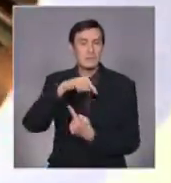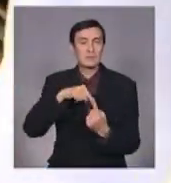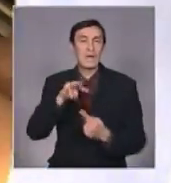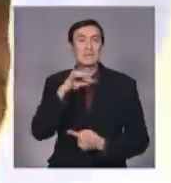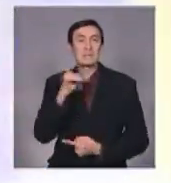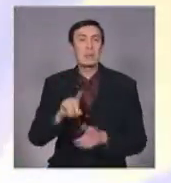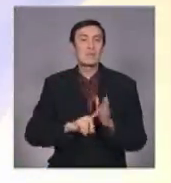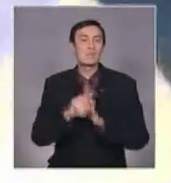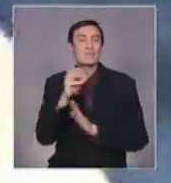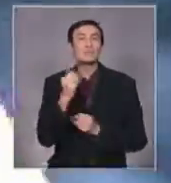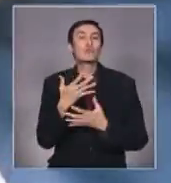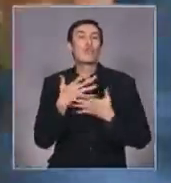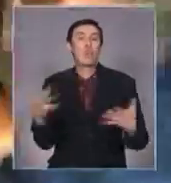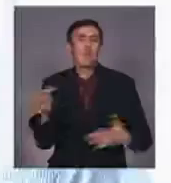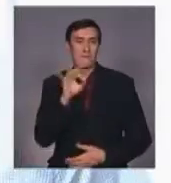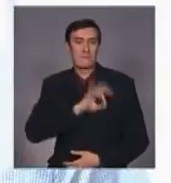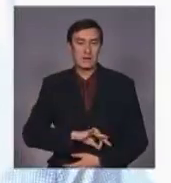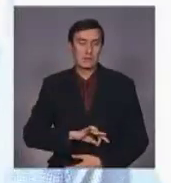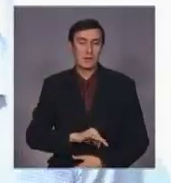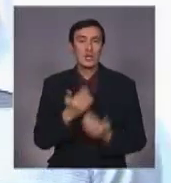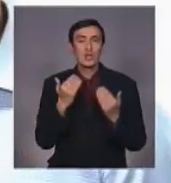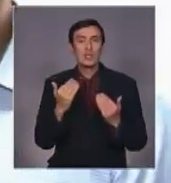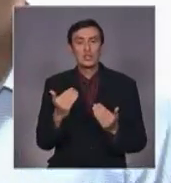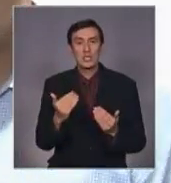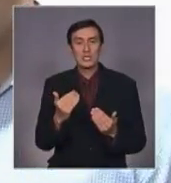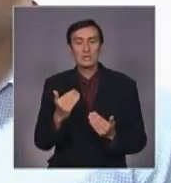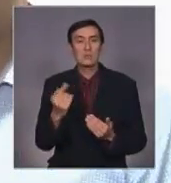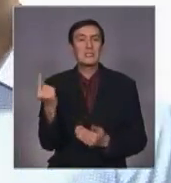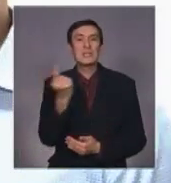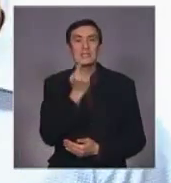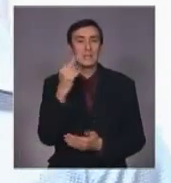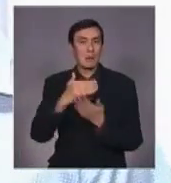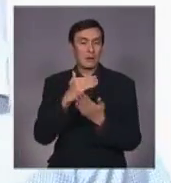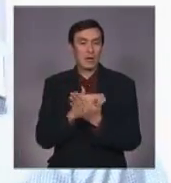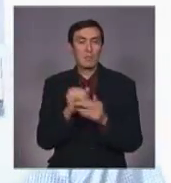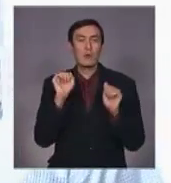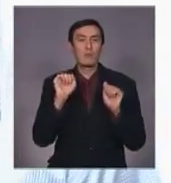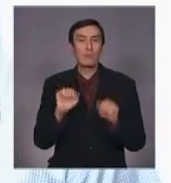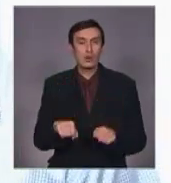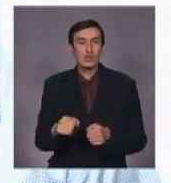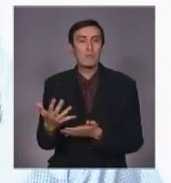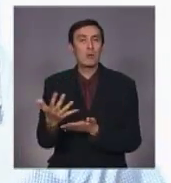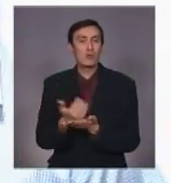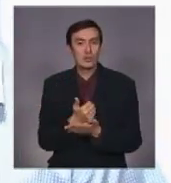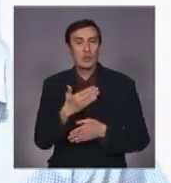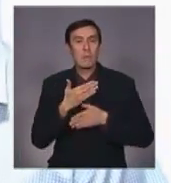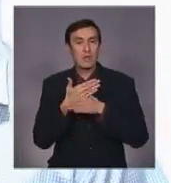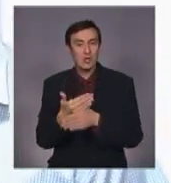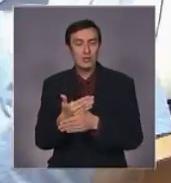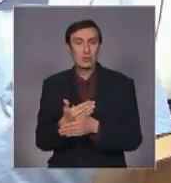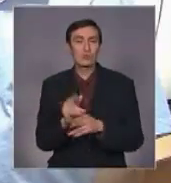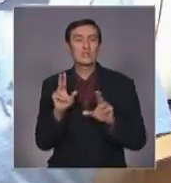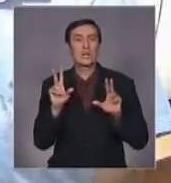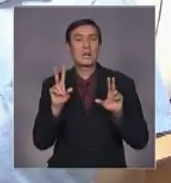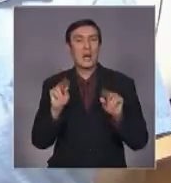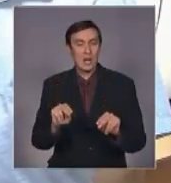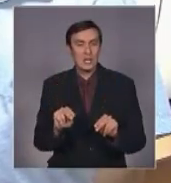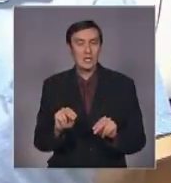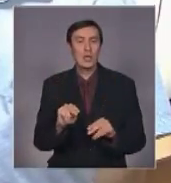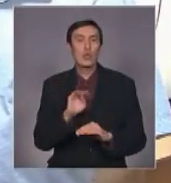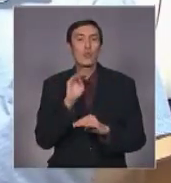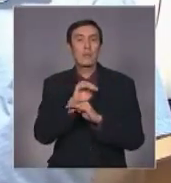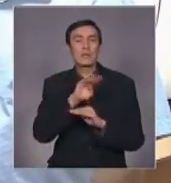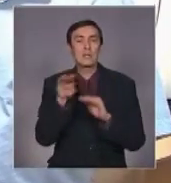еще выгоднее, говорят специалисты. Сейчас по единой программе есть возможность получить поддержку в виде гарантий, дополнительный